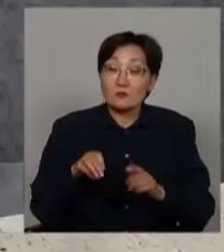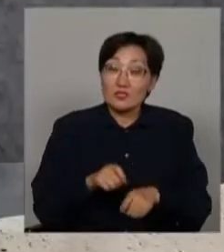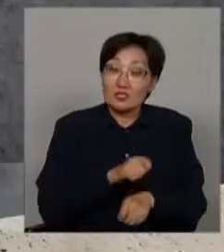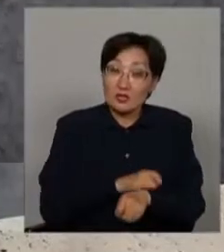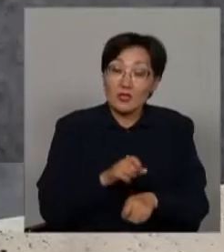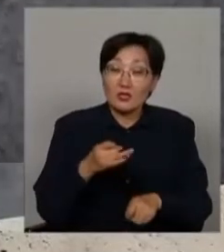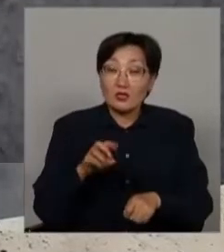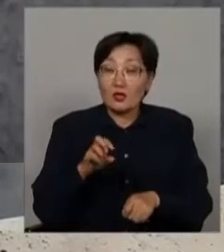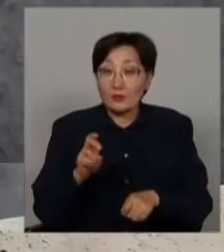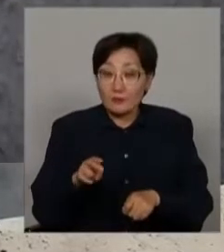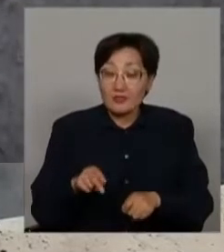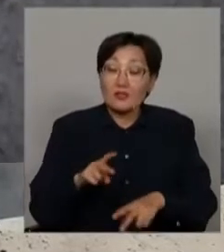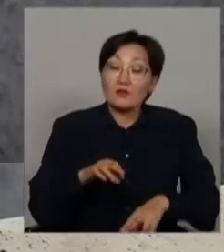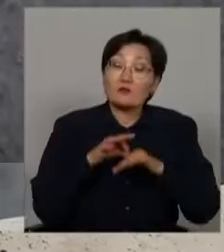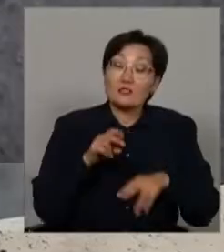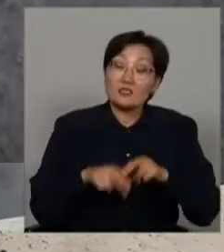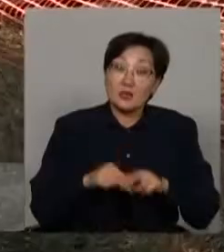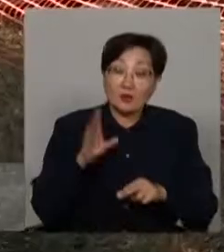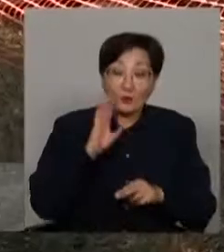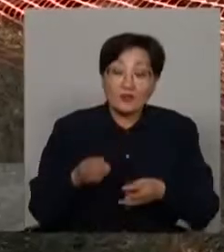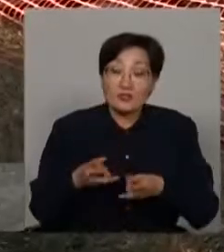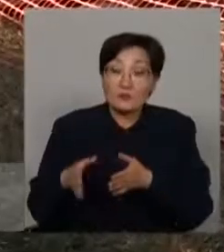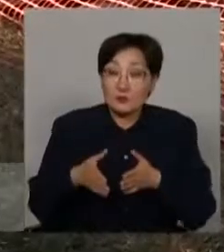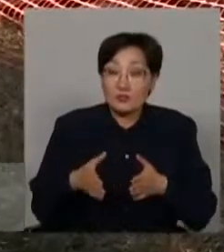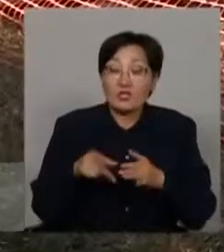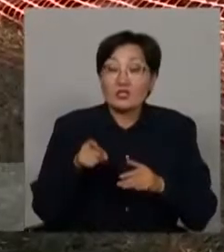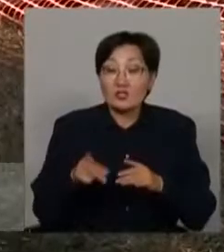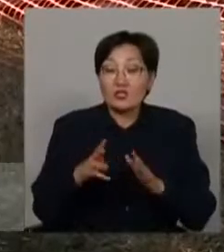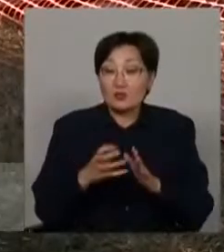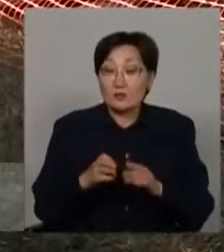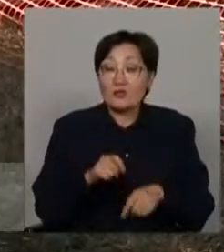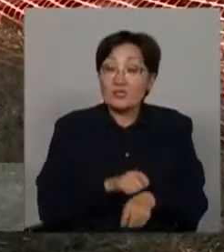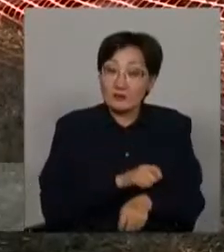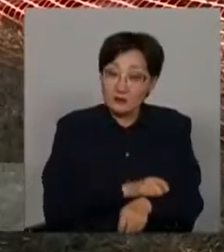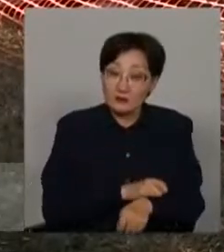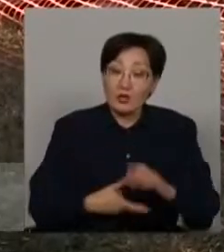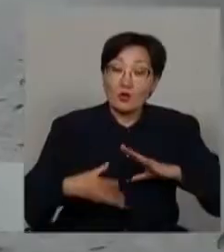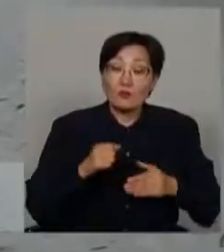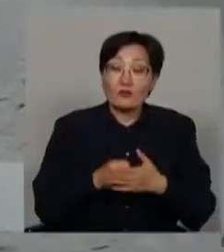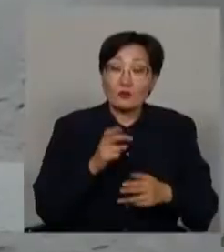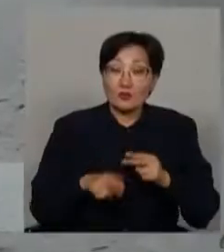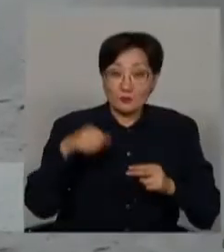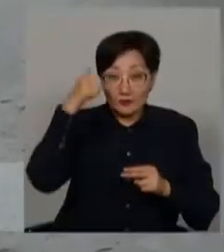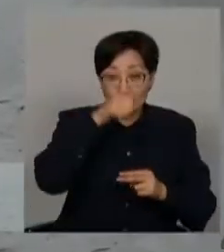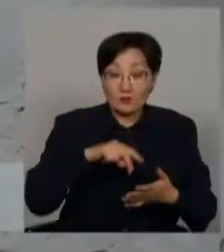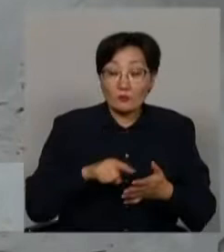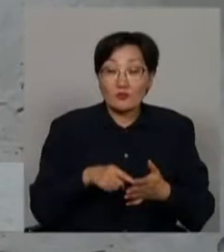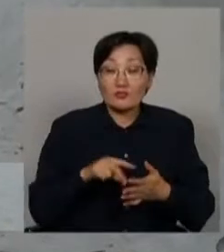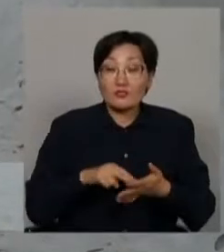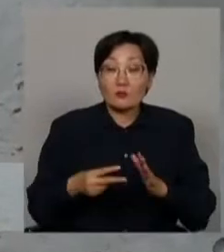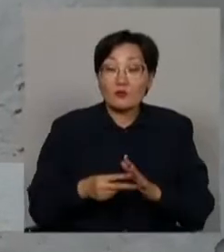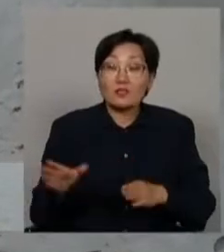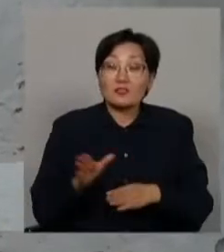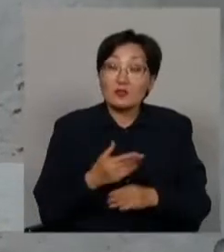проспекту Раймбека ведется строительство отводной сети протяженностью 1400 метров. Всего до конца года в городе планируется